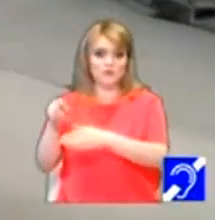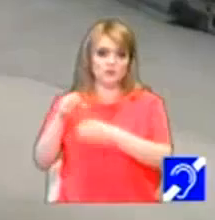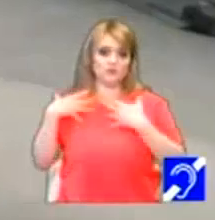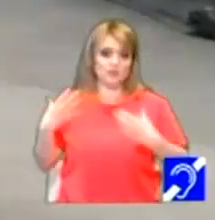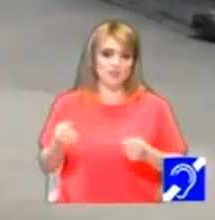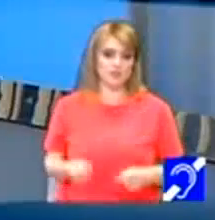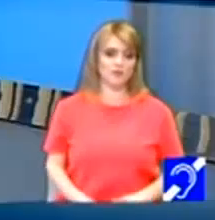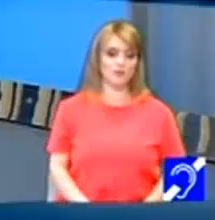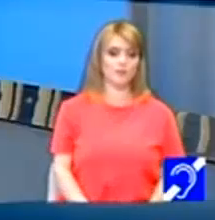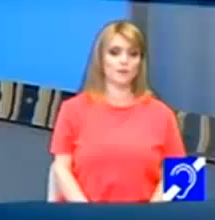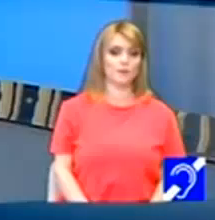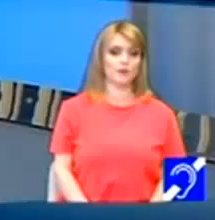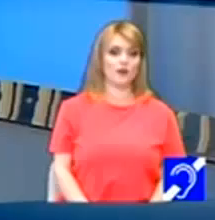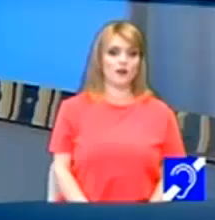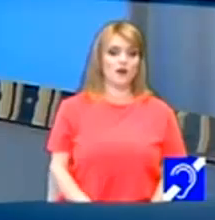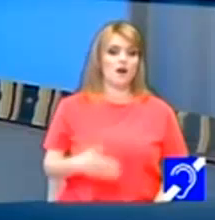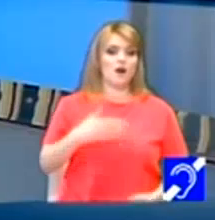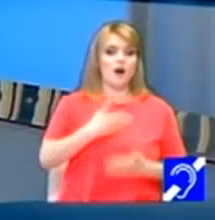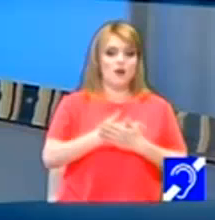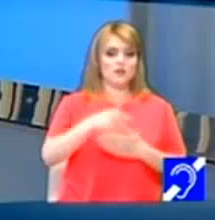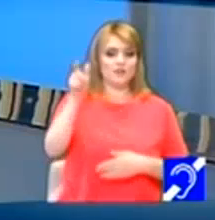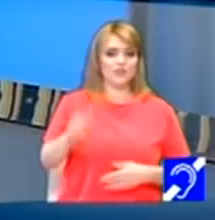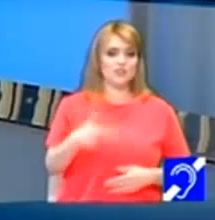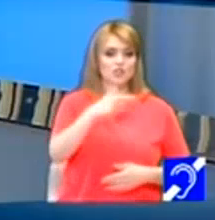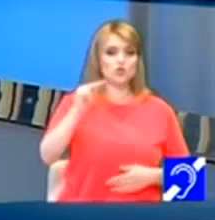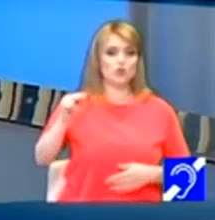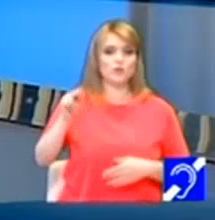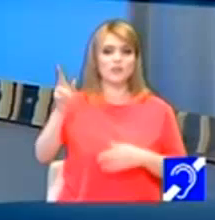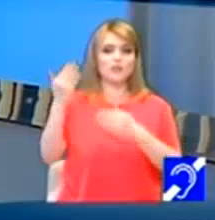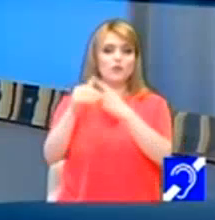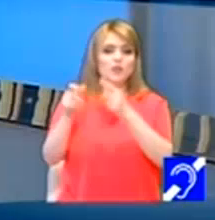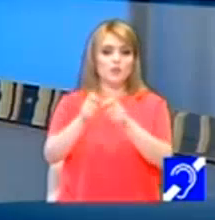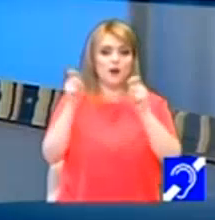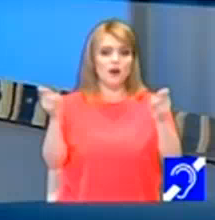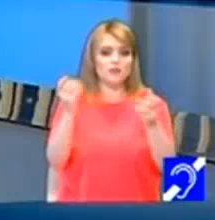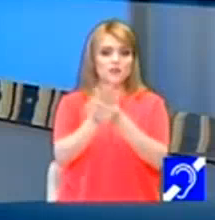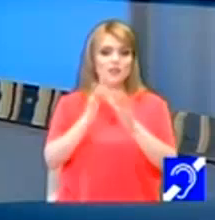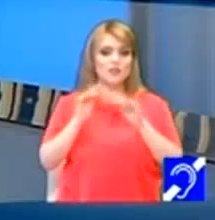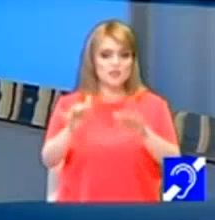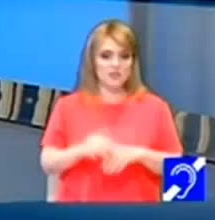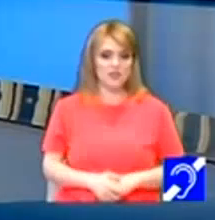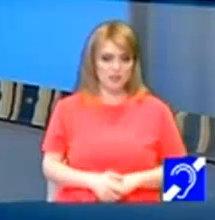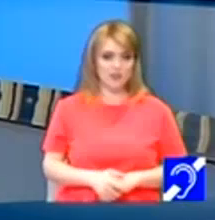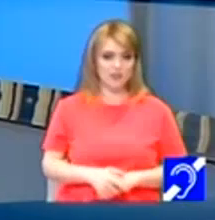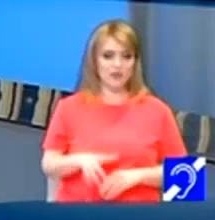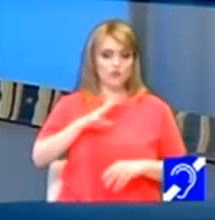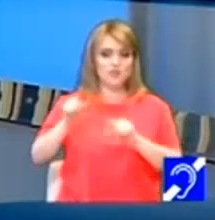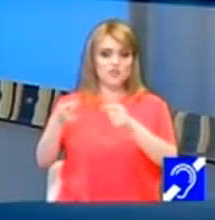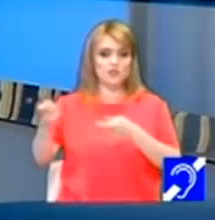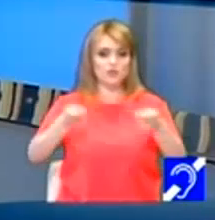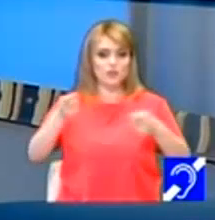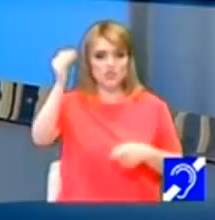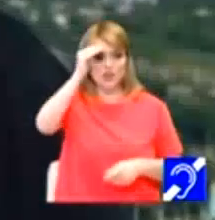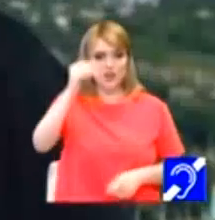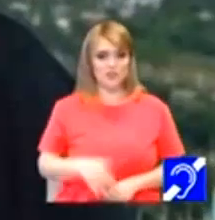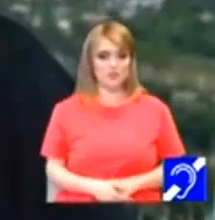pandemiei. Activistul Ghenadie Ciorbă, cercetat penal de forțele separatiste de la Tiraspol pentru extremism, rămâne în arest.